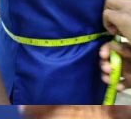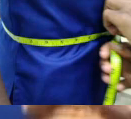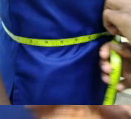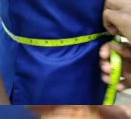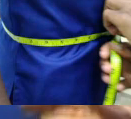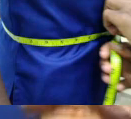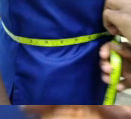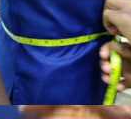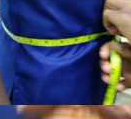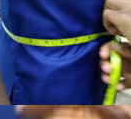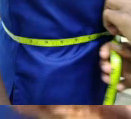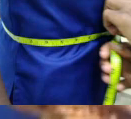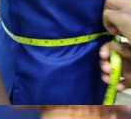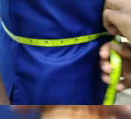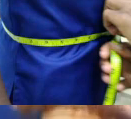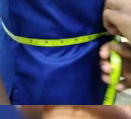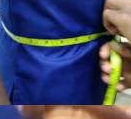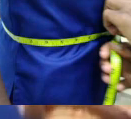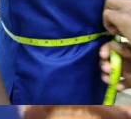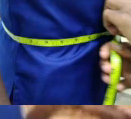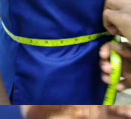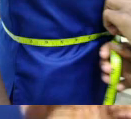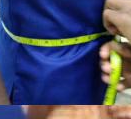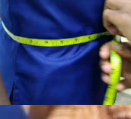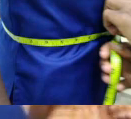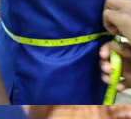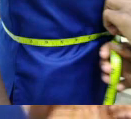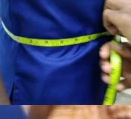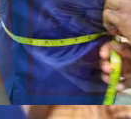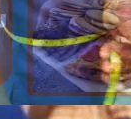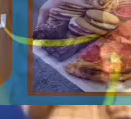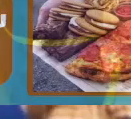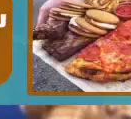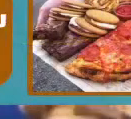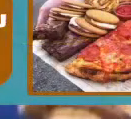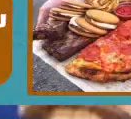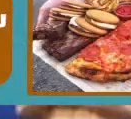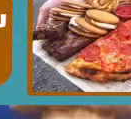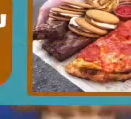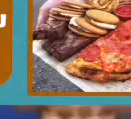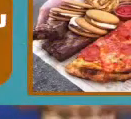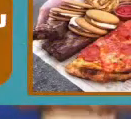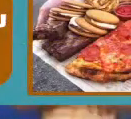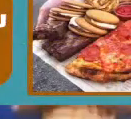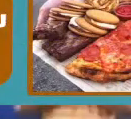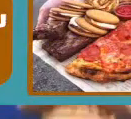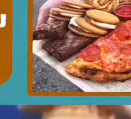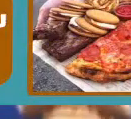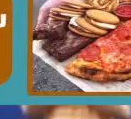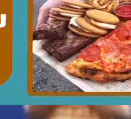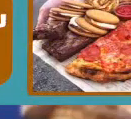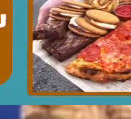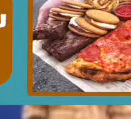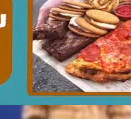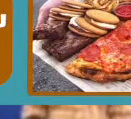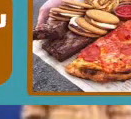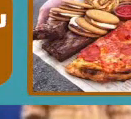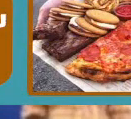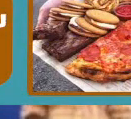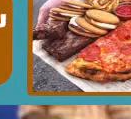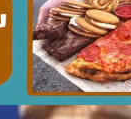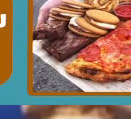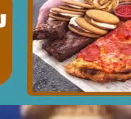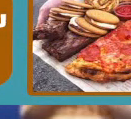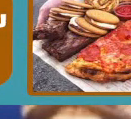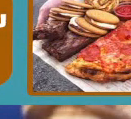msingi, ustawi wa jamii na lishe katika ofisi za wakuu wa mikoa na mamlaka za serikali za mitaa, kuratibu na